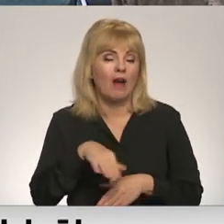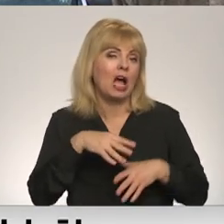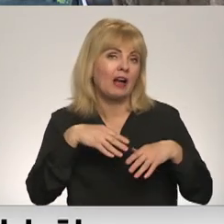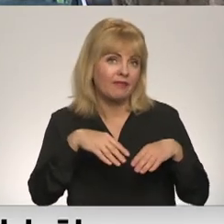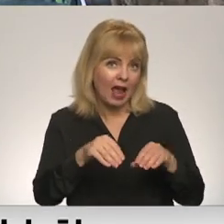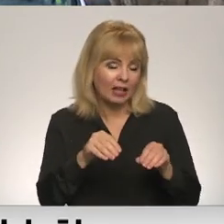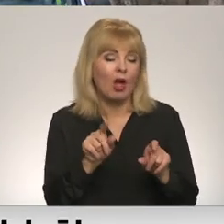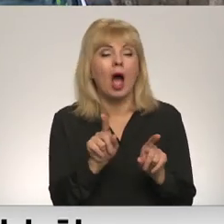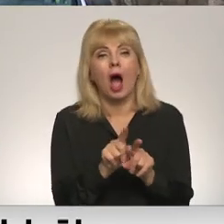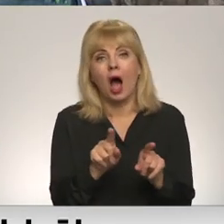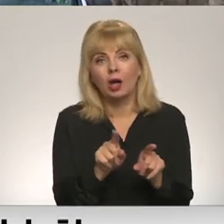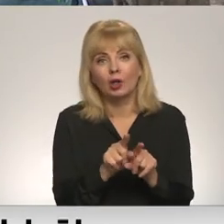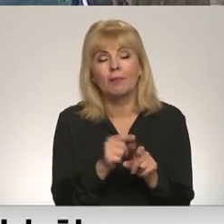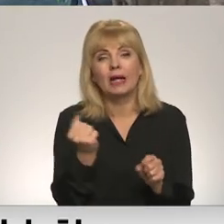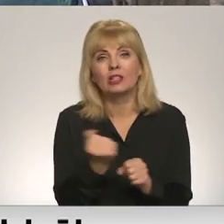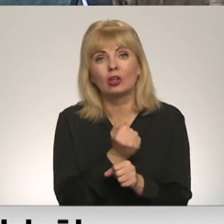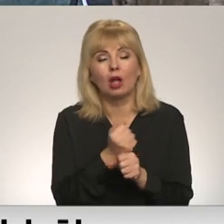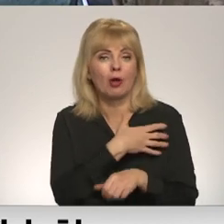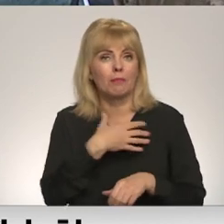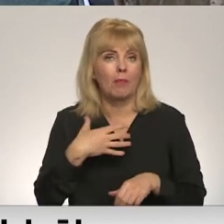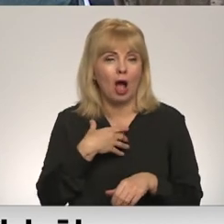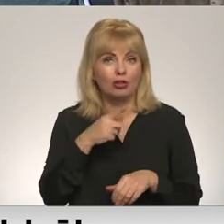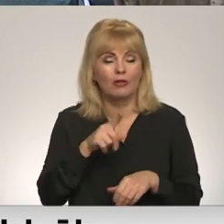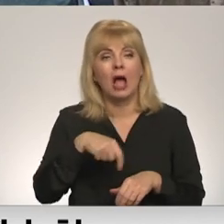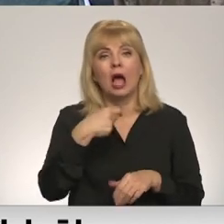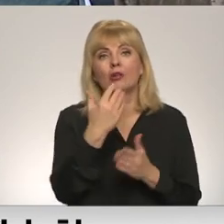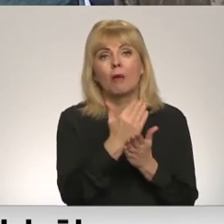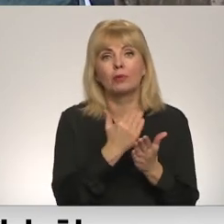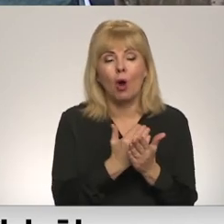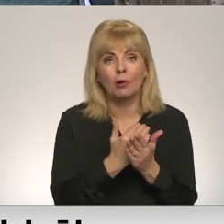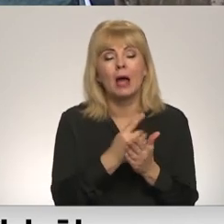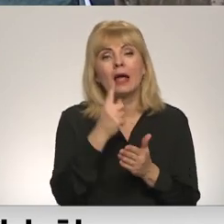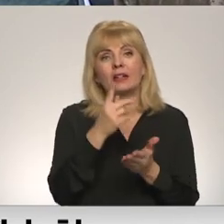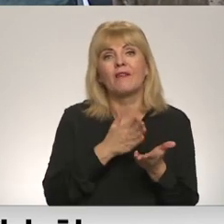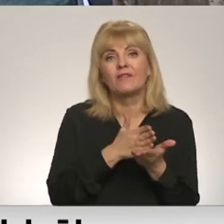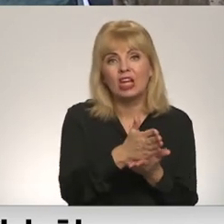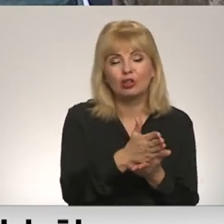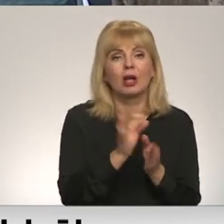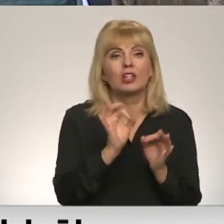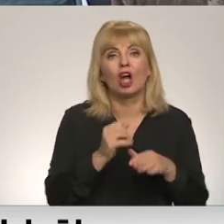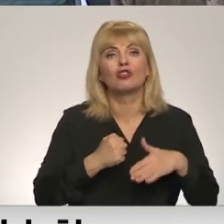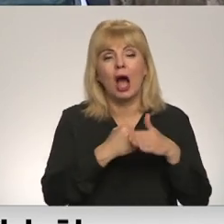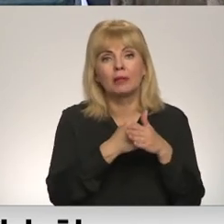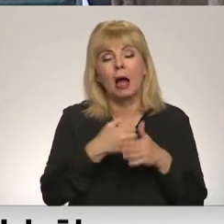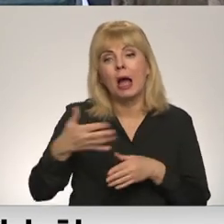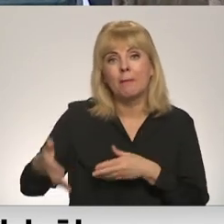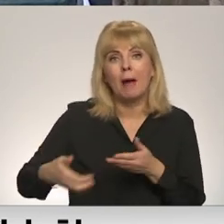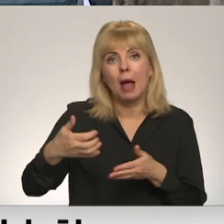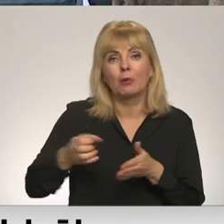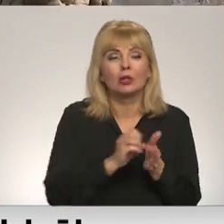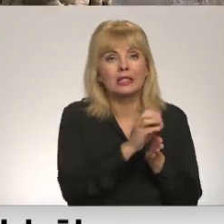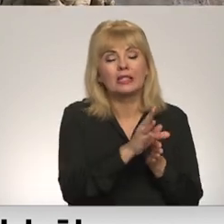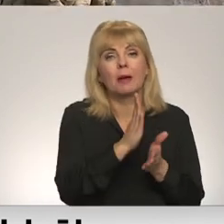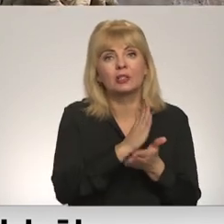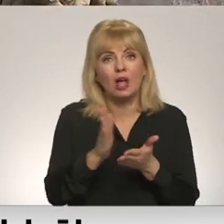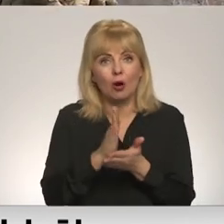Tajā starpā mēs esam arī izstrādājuši pašvaldības aizdevumu programmu, kur viens no aizdevumu virzieniem ir tieši atbalsts meliorācijas sistēmu